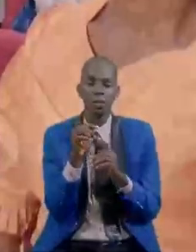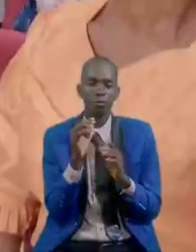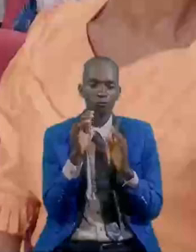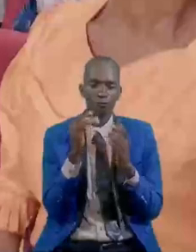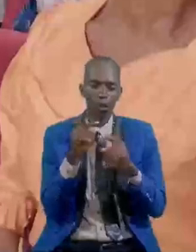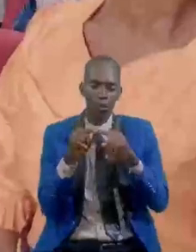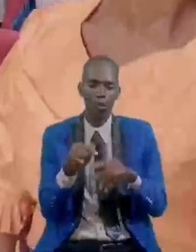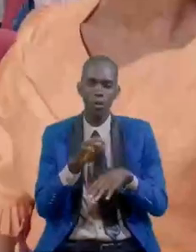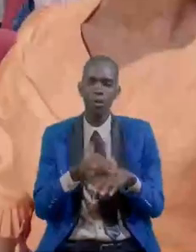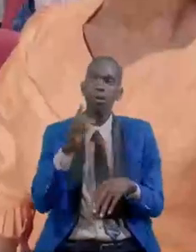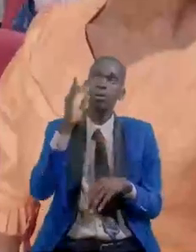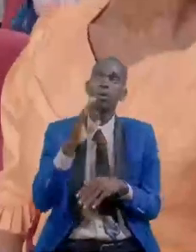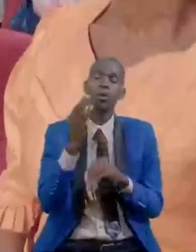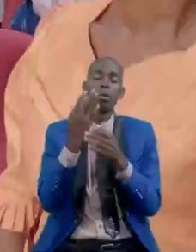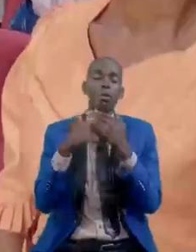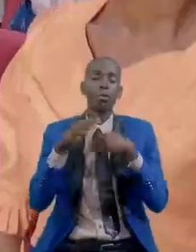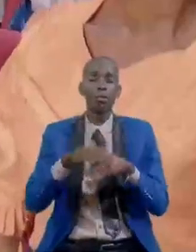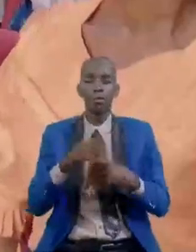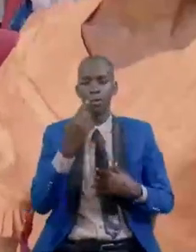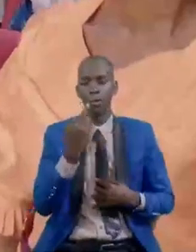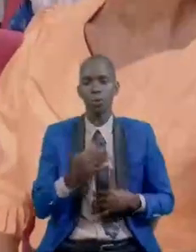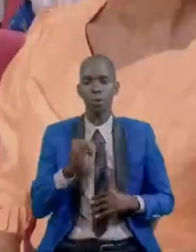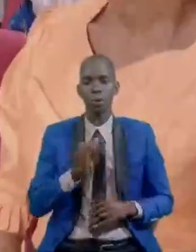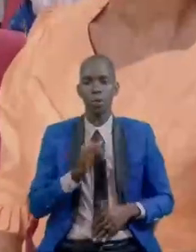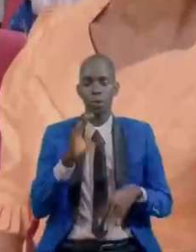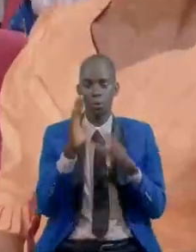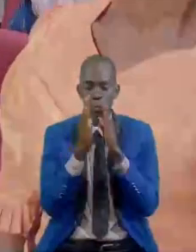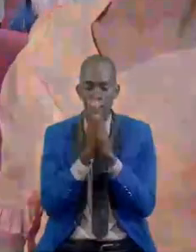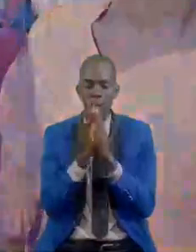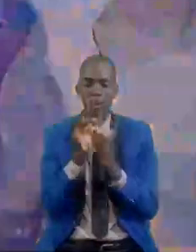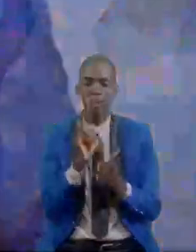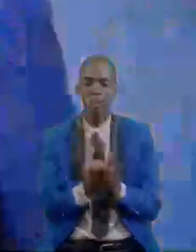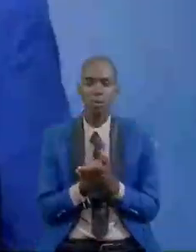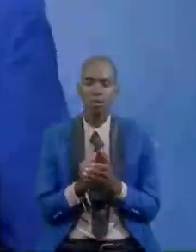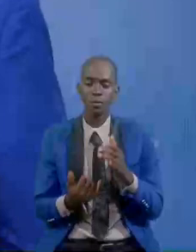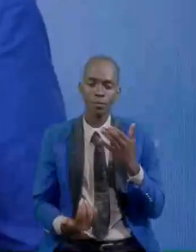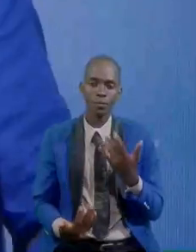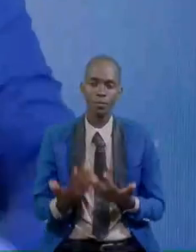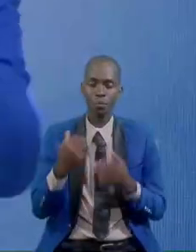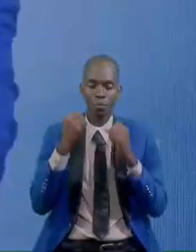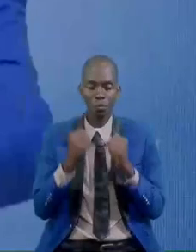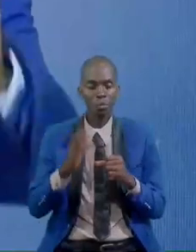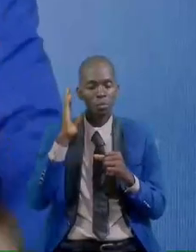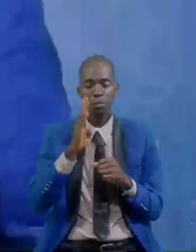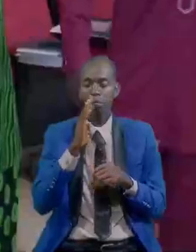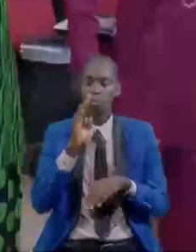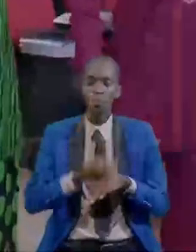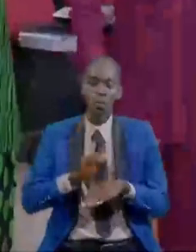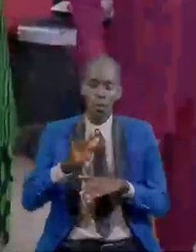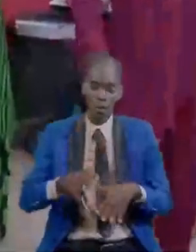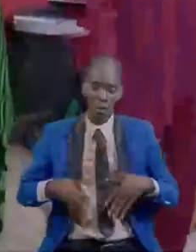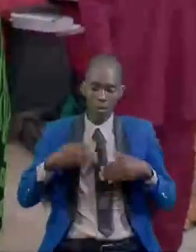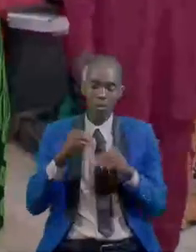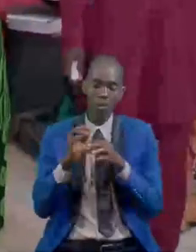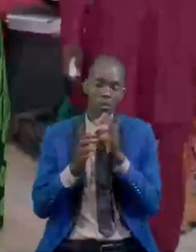dépendant sur le Dieu du ciel seul, je prie que ce feu, cette puissance, soit sur ta vie au nom